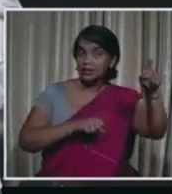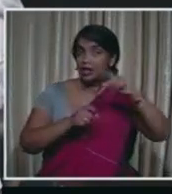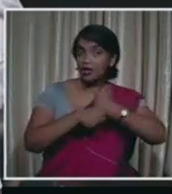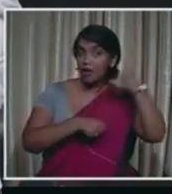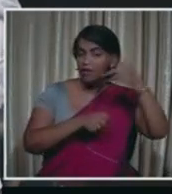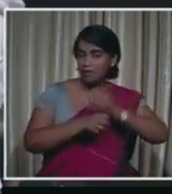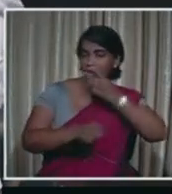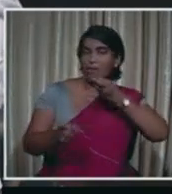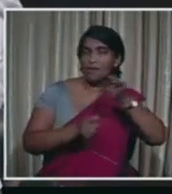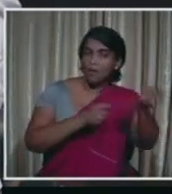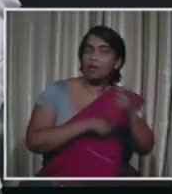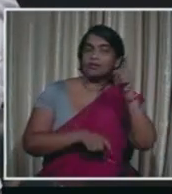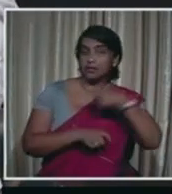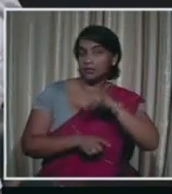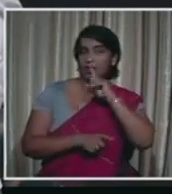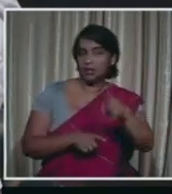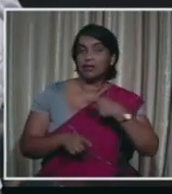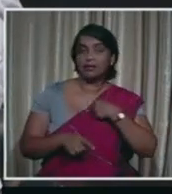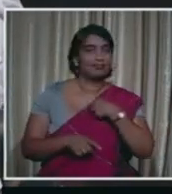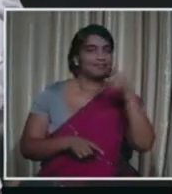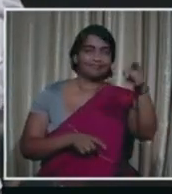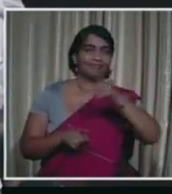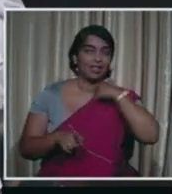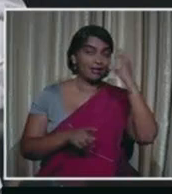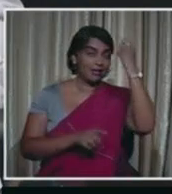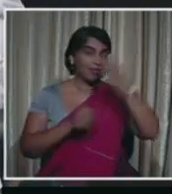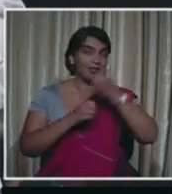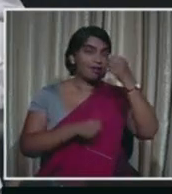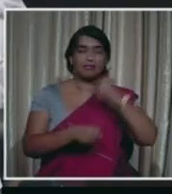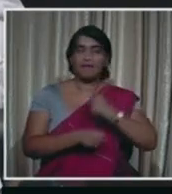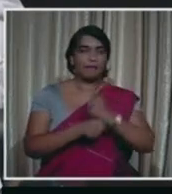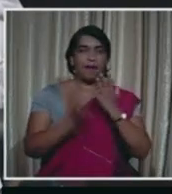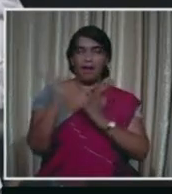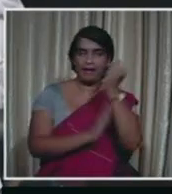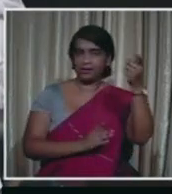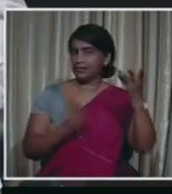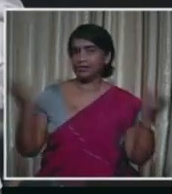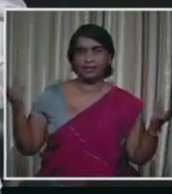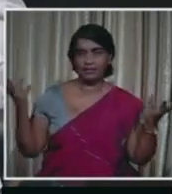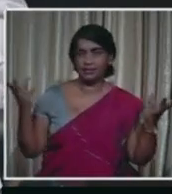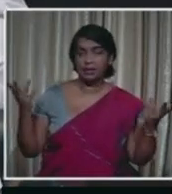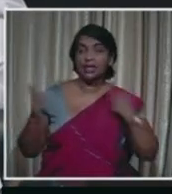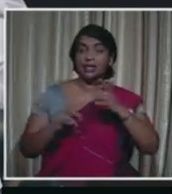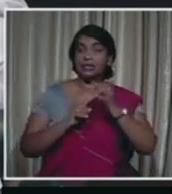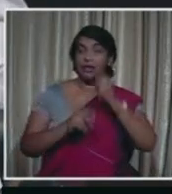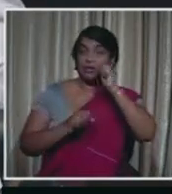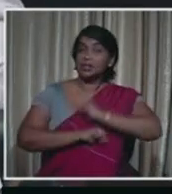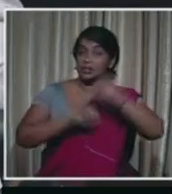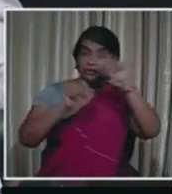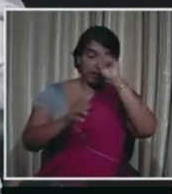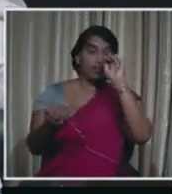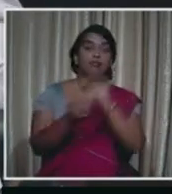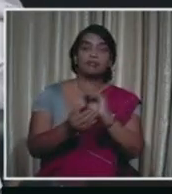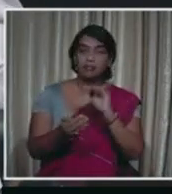එක අපි කියනවා එහෙම සංඥා දෙන්නට මේ ආණ්ඩුවට කිසිම අයිතියක් නැහැ ජන අරගලය ආරක්ෂා